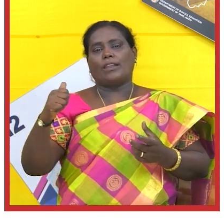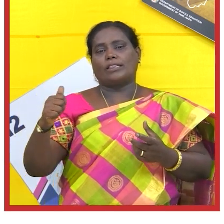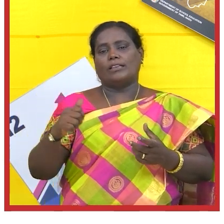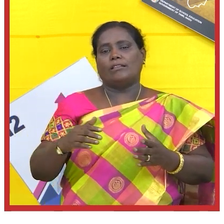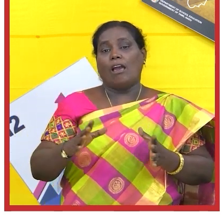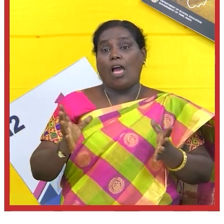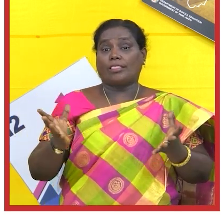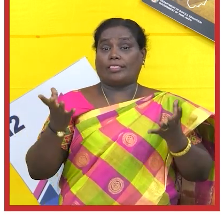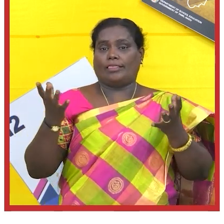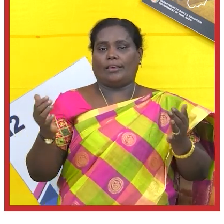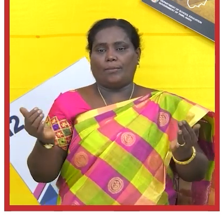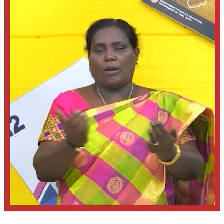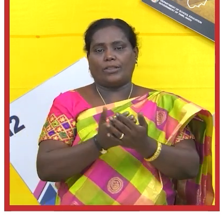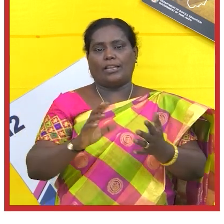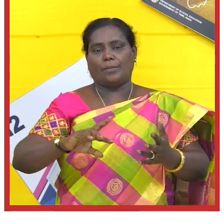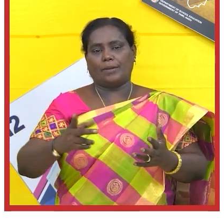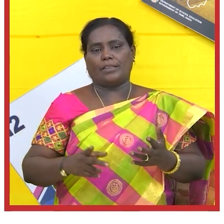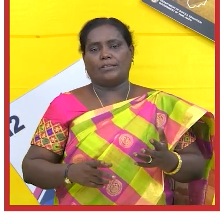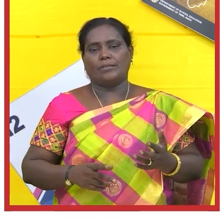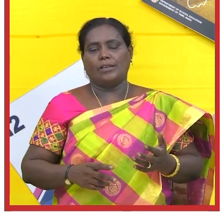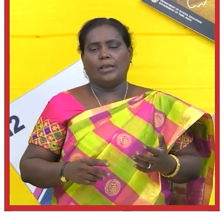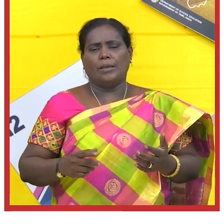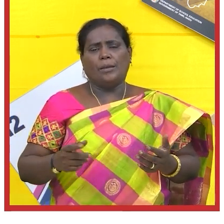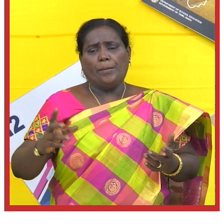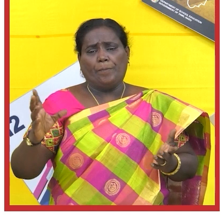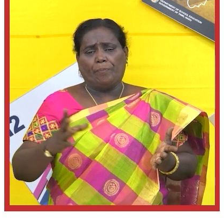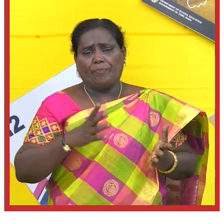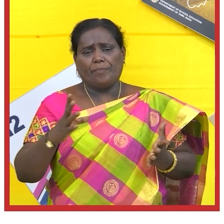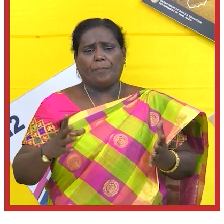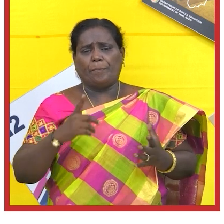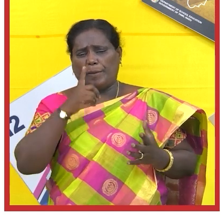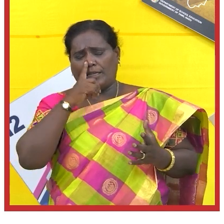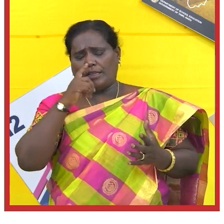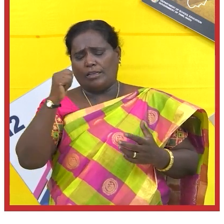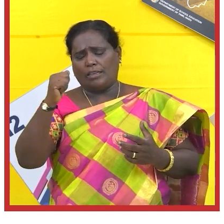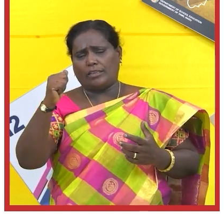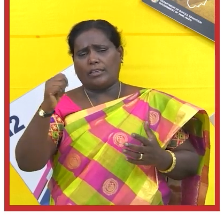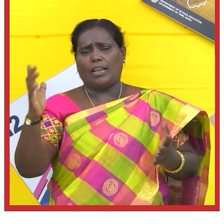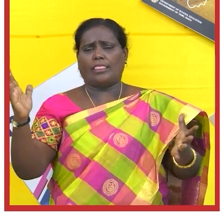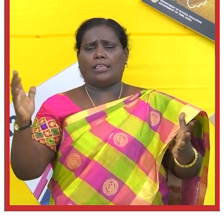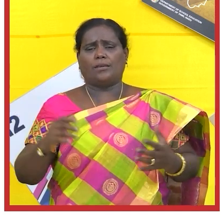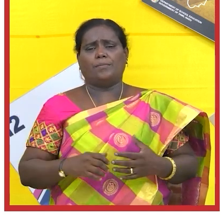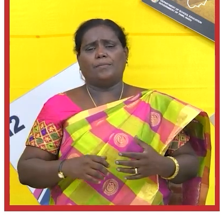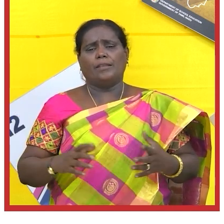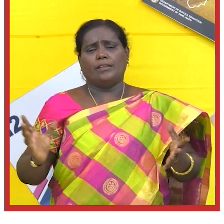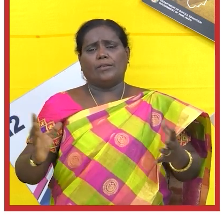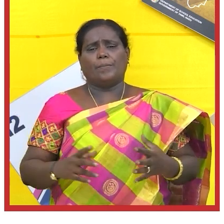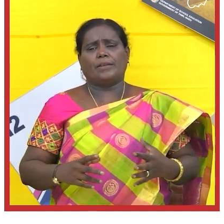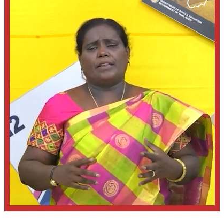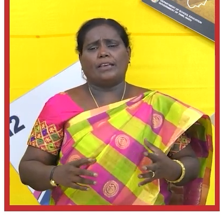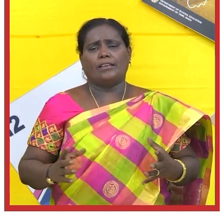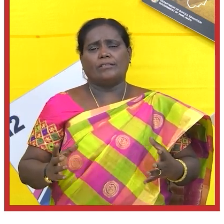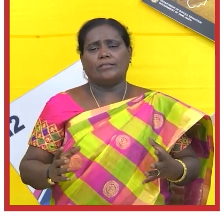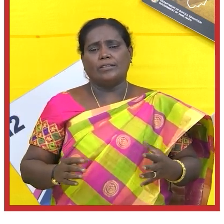அவ்வாறு சென்னை மாகாணத்தில் தோன்றிய மிகப்பெரிய ஒரு பெண்கள் இயக்கங்கள் என்று சொன்னால் ரெண்டு இயக்கங்களை நாம் நினைவில் கூற வேண்டும்.